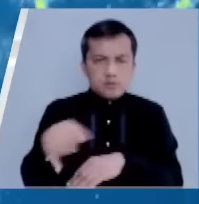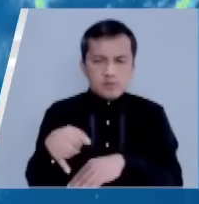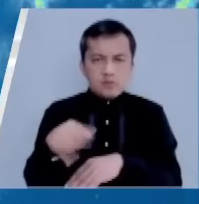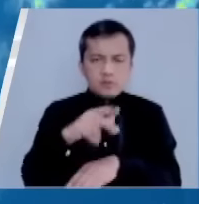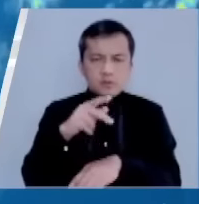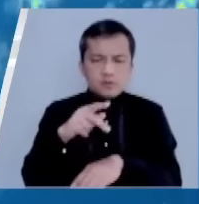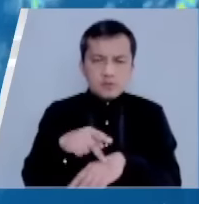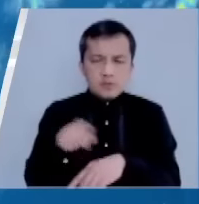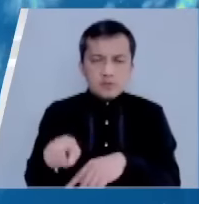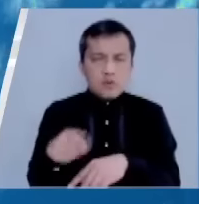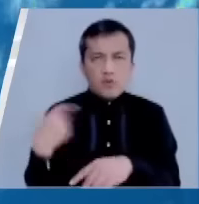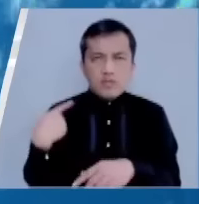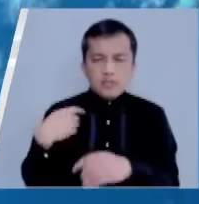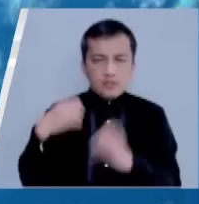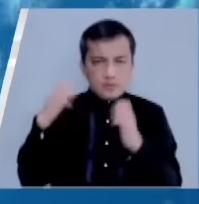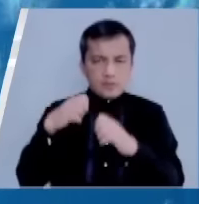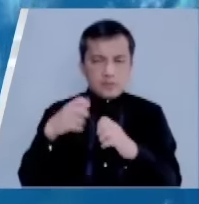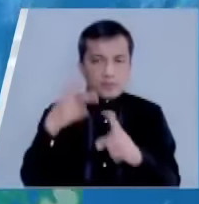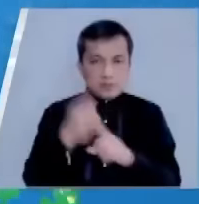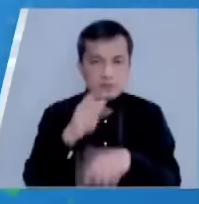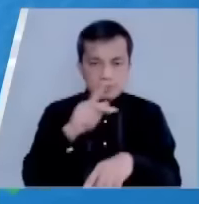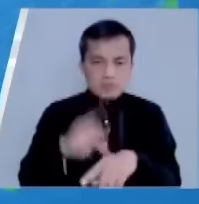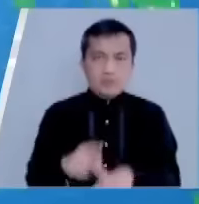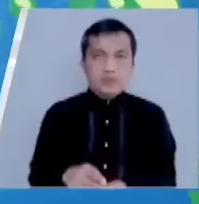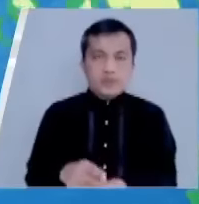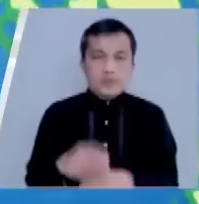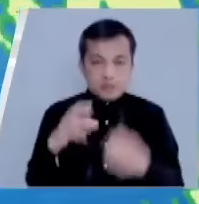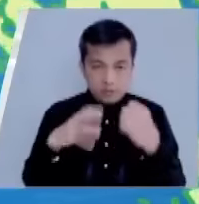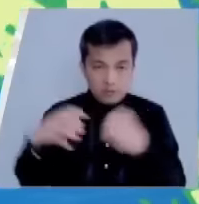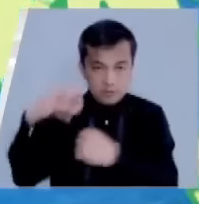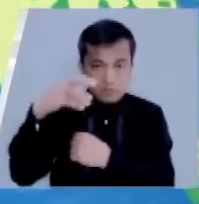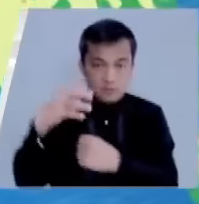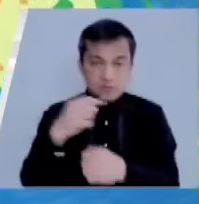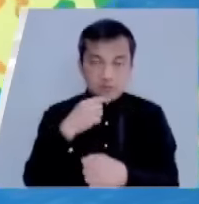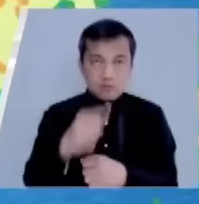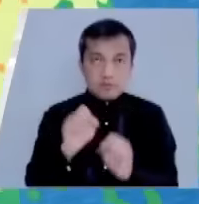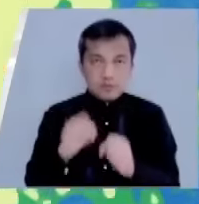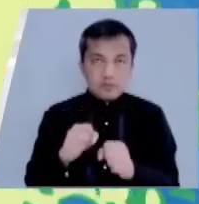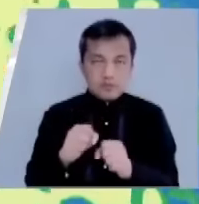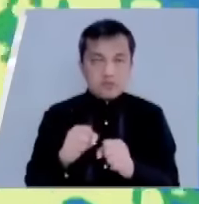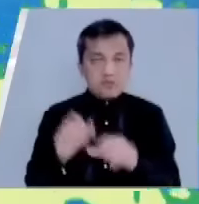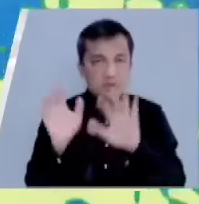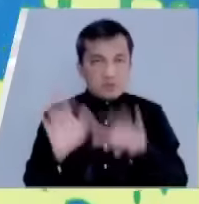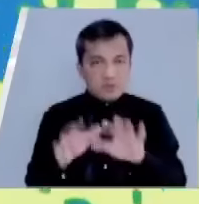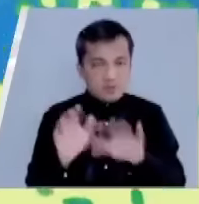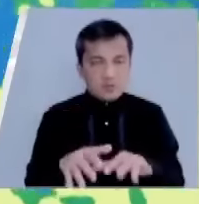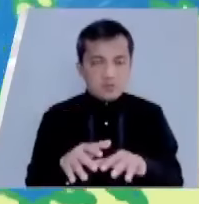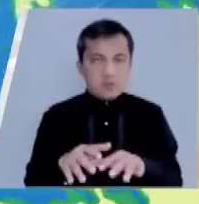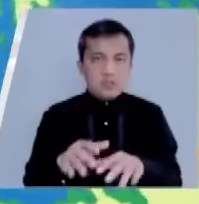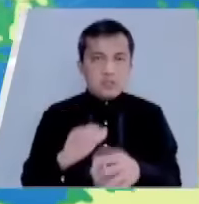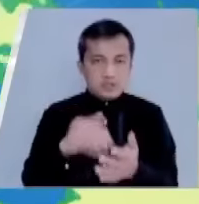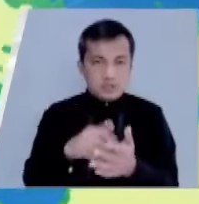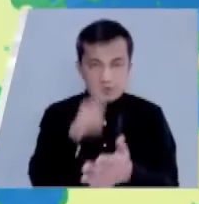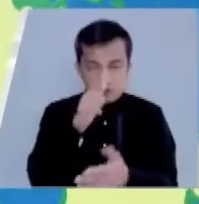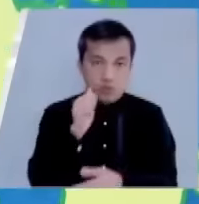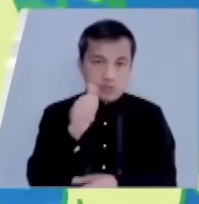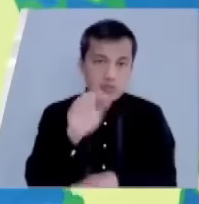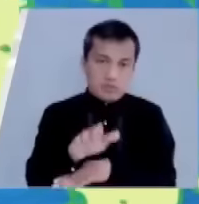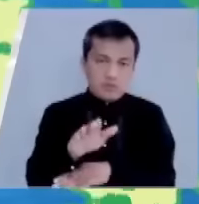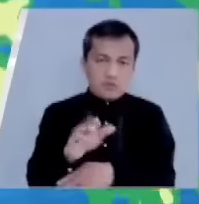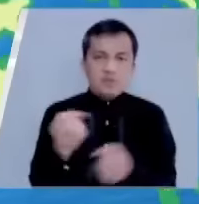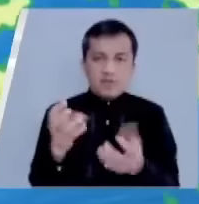direktang efekto sa bansa. Sa datos ng Metro Weather, posible ang heavy to intense rainfall sa Central Luzon bukas ng hapon. Mas maraming lugar pa